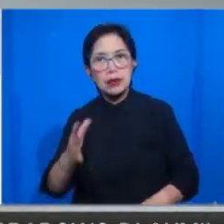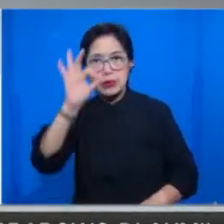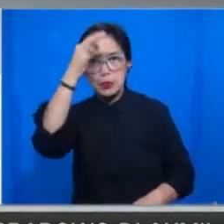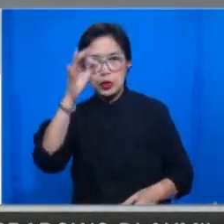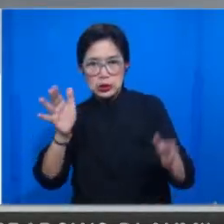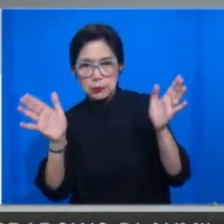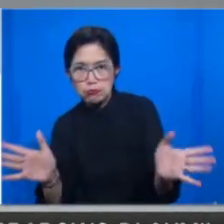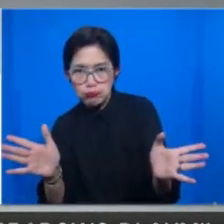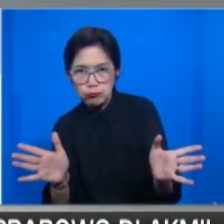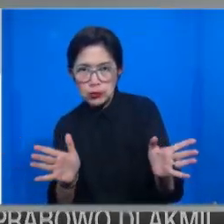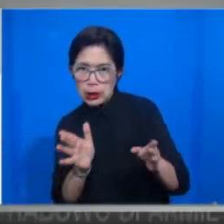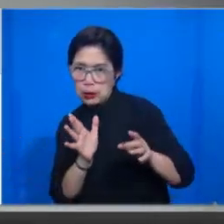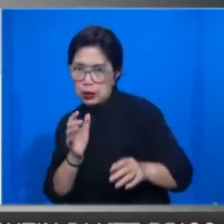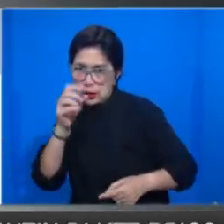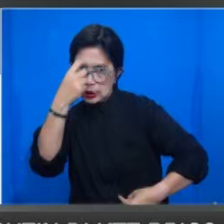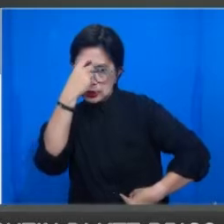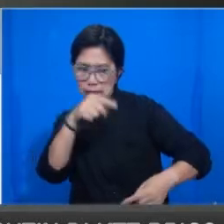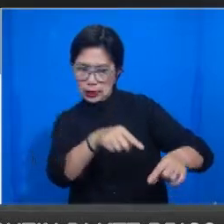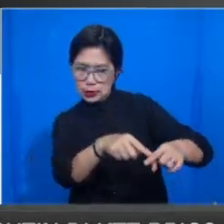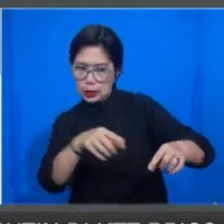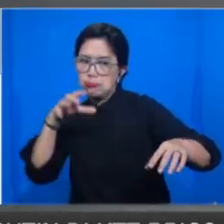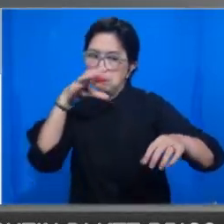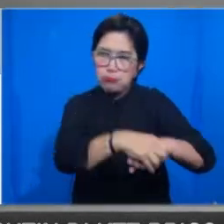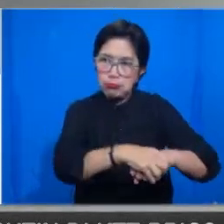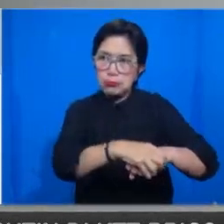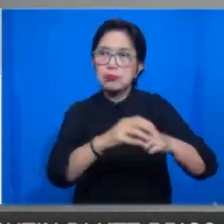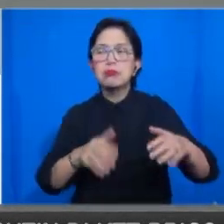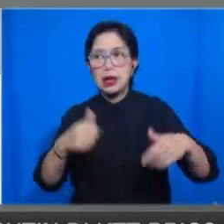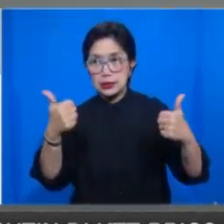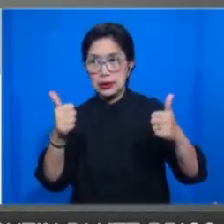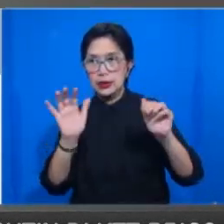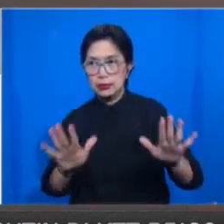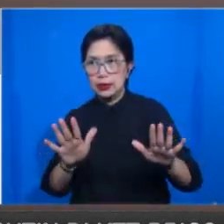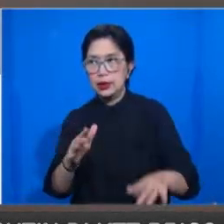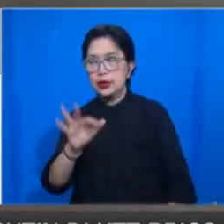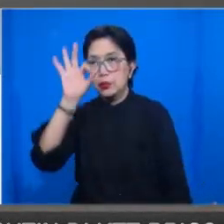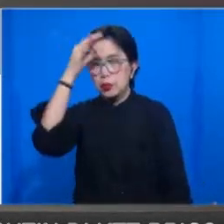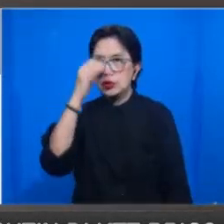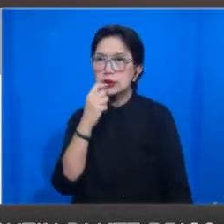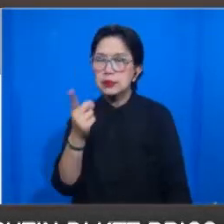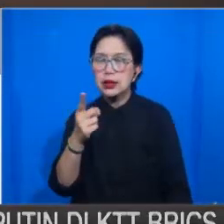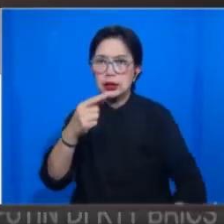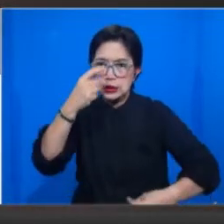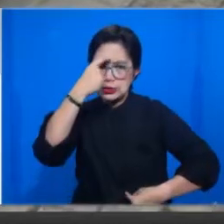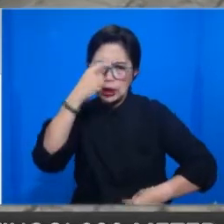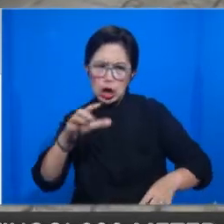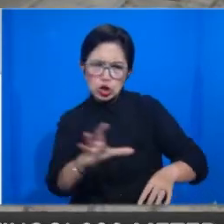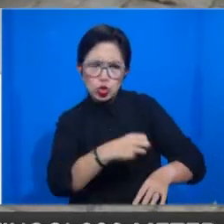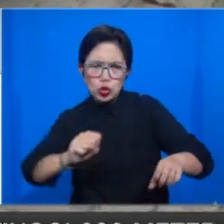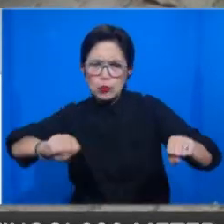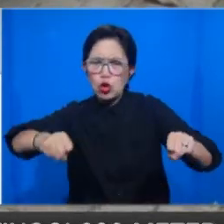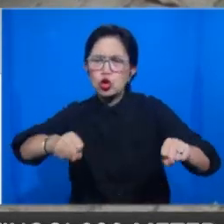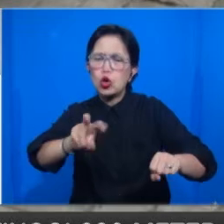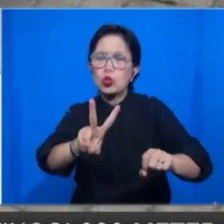tersangka dibekuk. Kapolsek Rungkut AKP Grandika Indra Waspada mengatakan tersangka sudah melakukan pencurian sebanyak